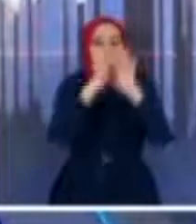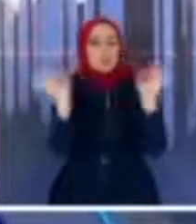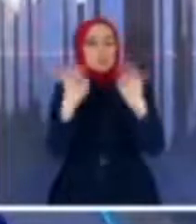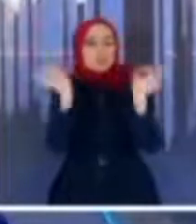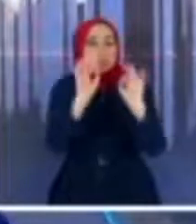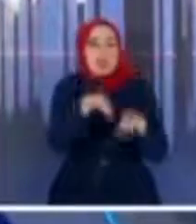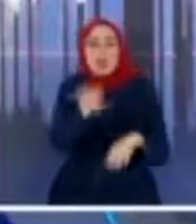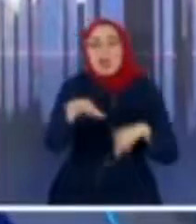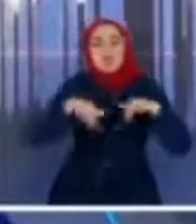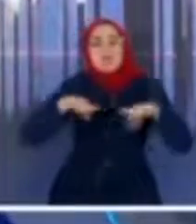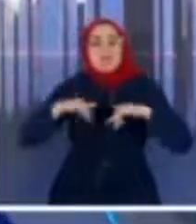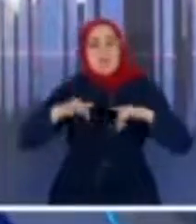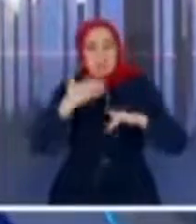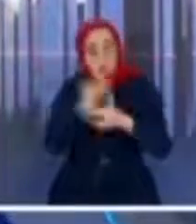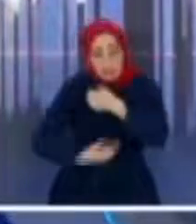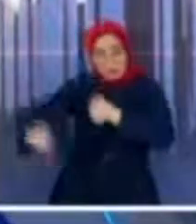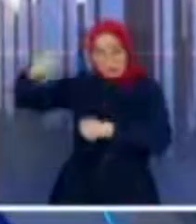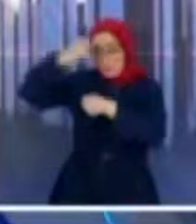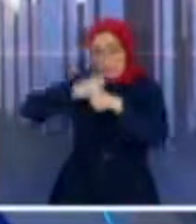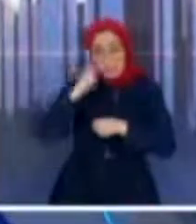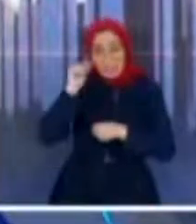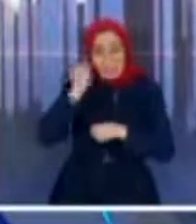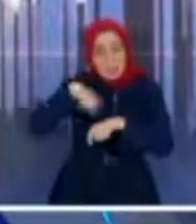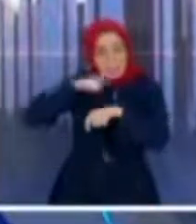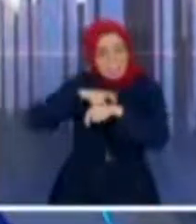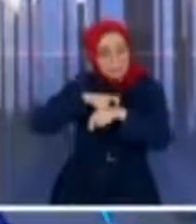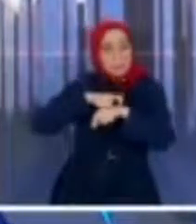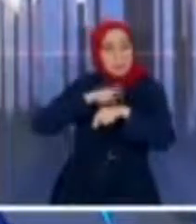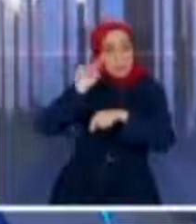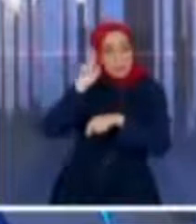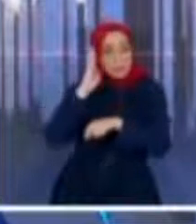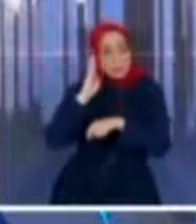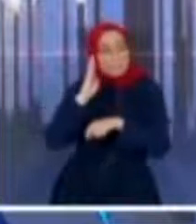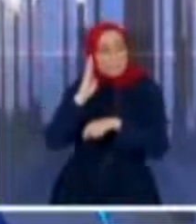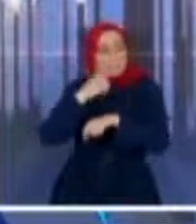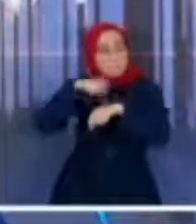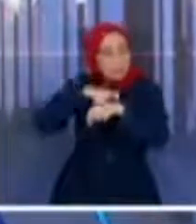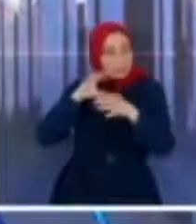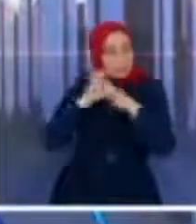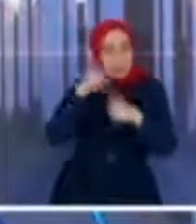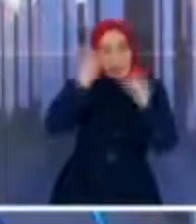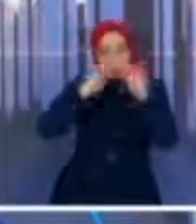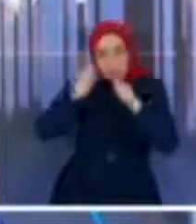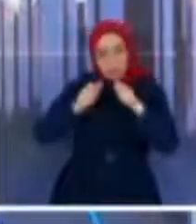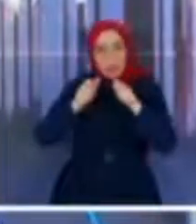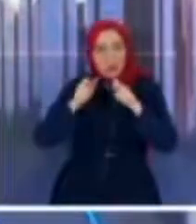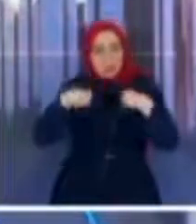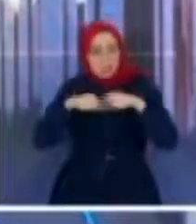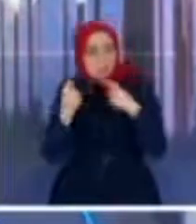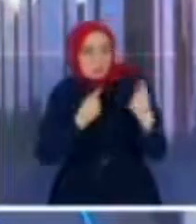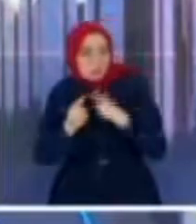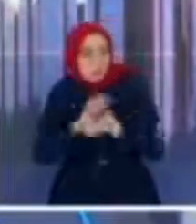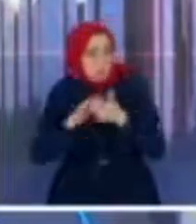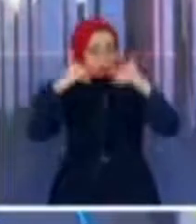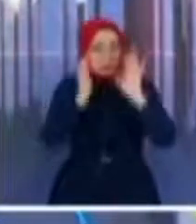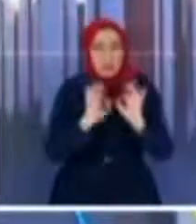بإنشاء فضاء للجمعيات بالشراكة مع بلدية باجة. فضاء معناها الجمعيات اللي ما عندهمش لوكال وين مش يتقابلوا وين مش ينشطوا توا